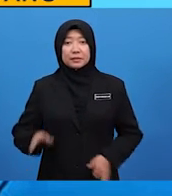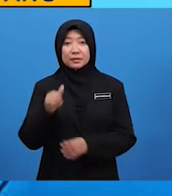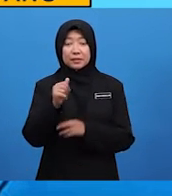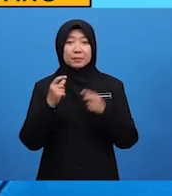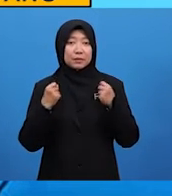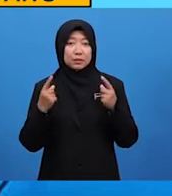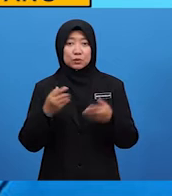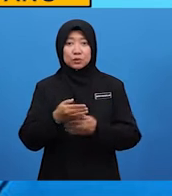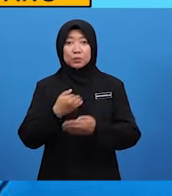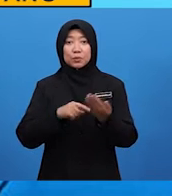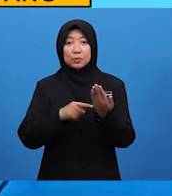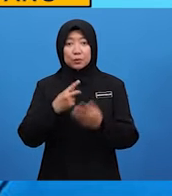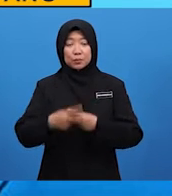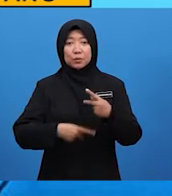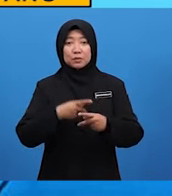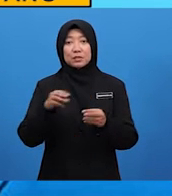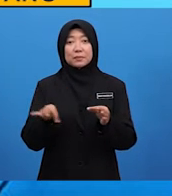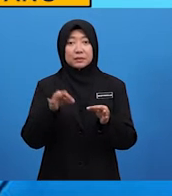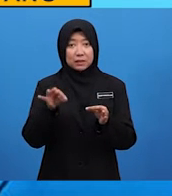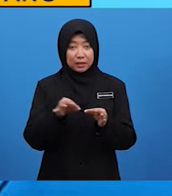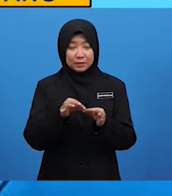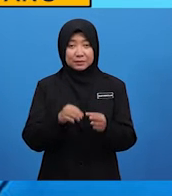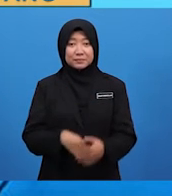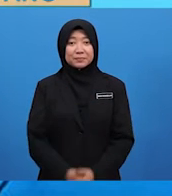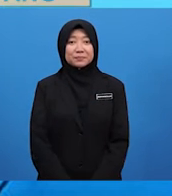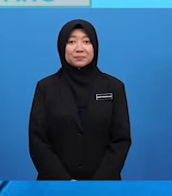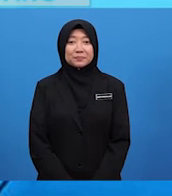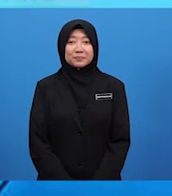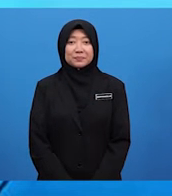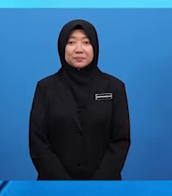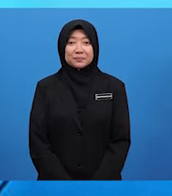sebelum memulakan proses menjahit.